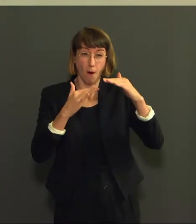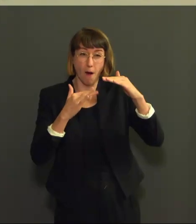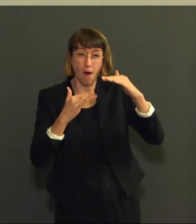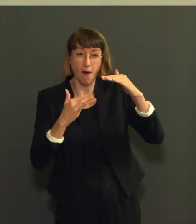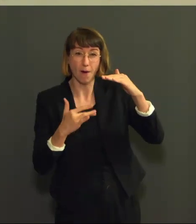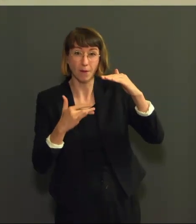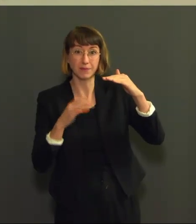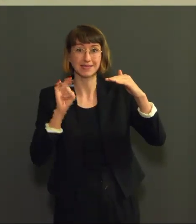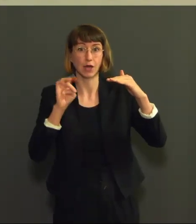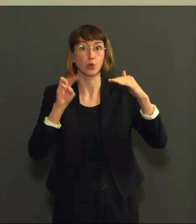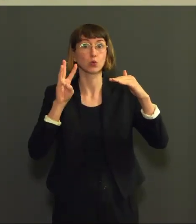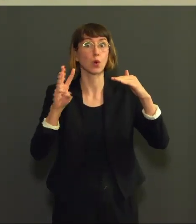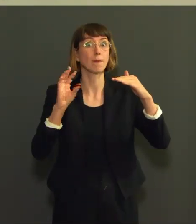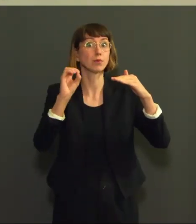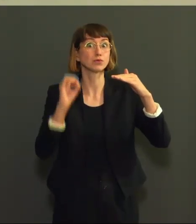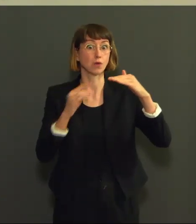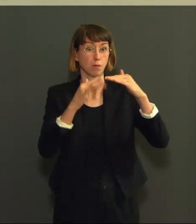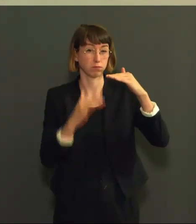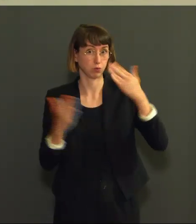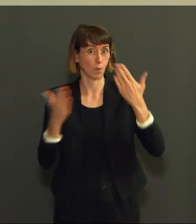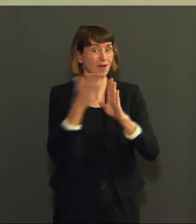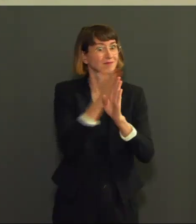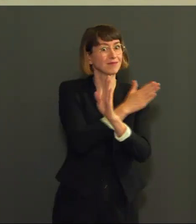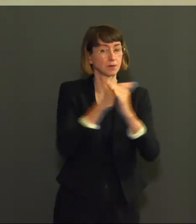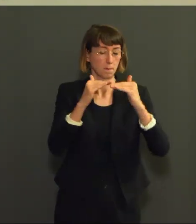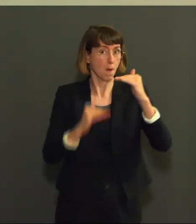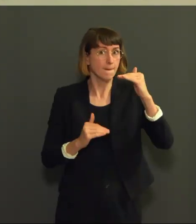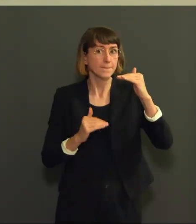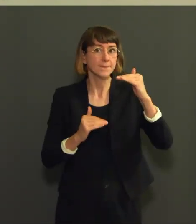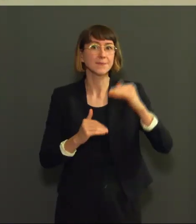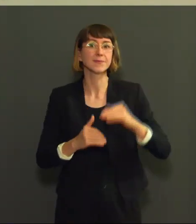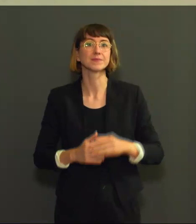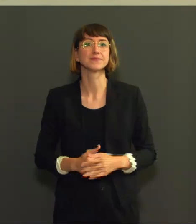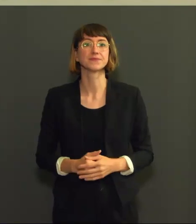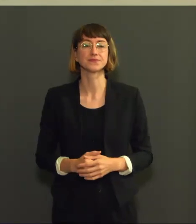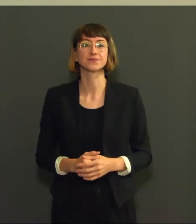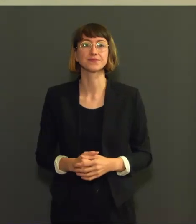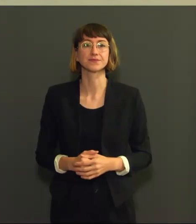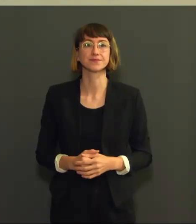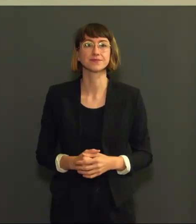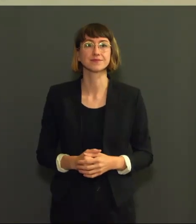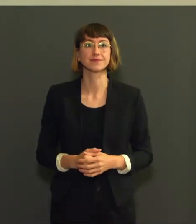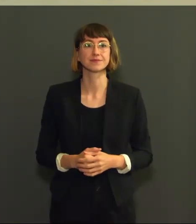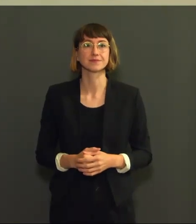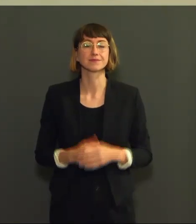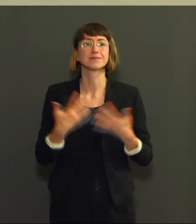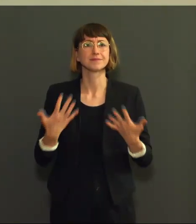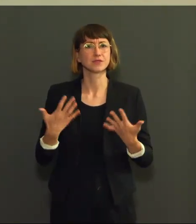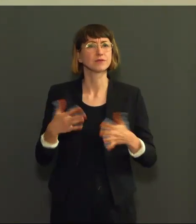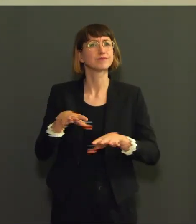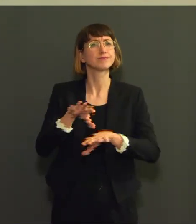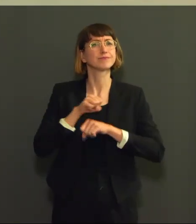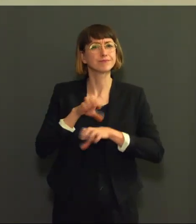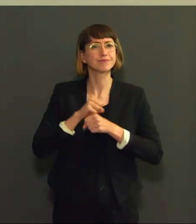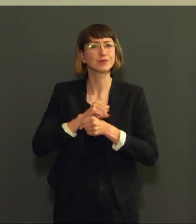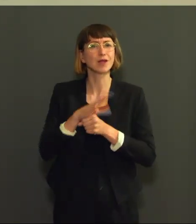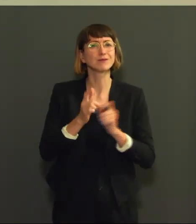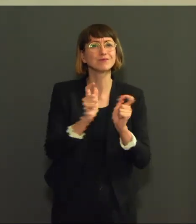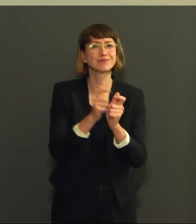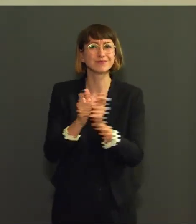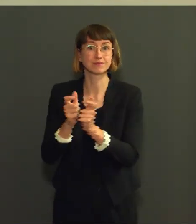par rapport à la semaine précédente. Actuellement, les contaminations diminuent donc de moitié tous